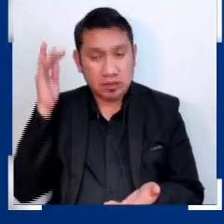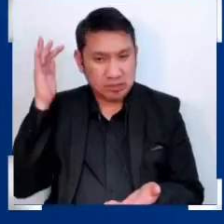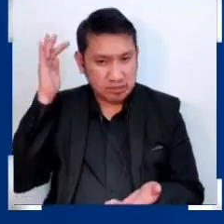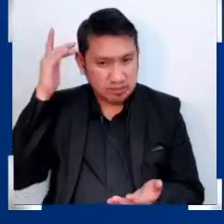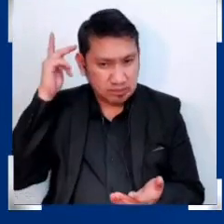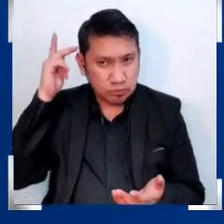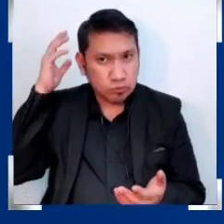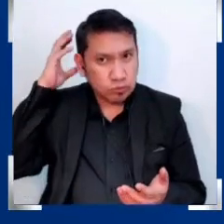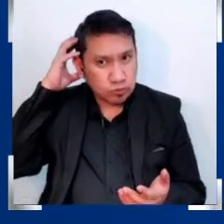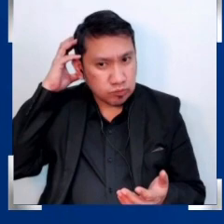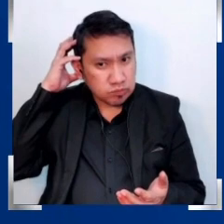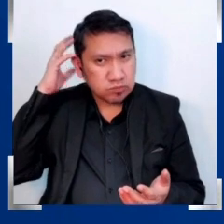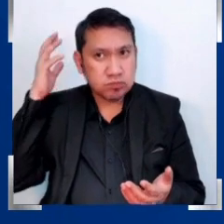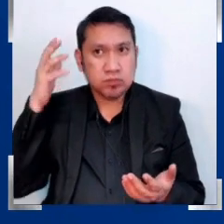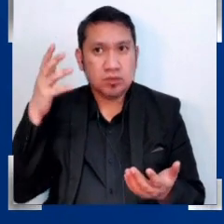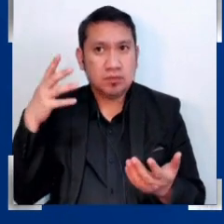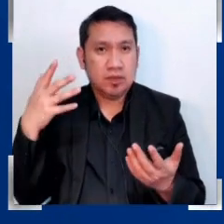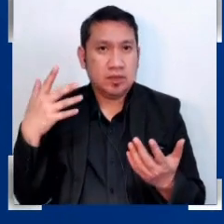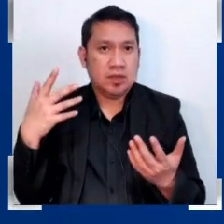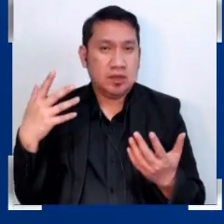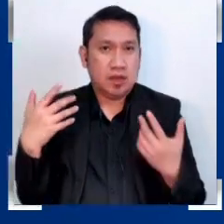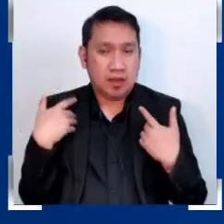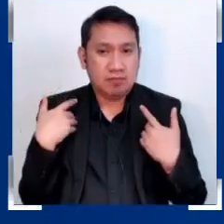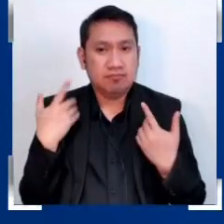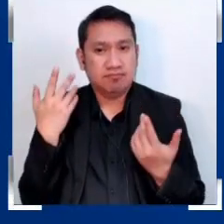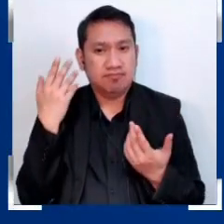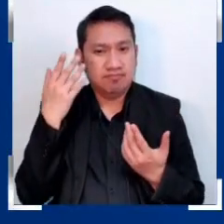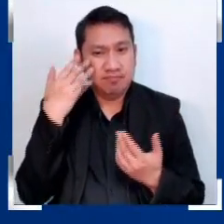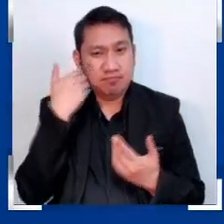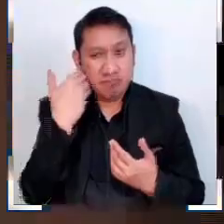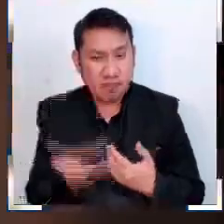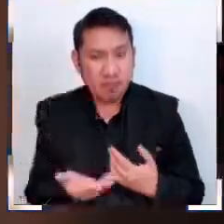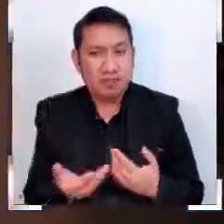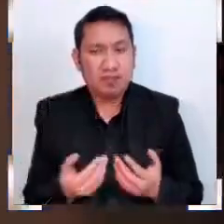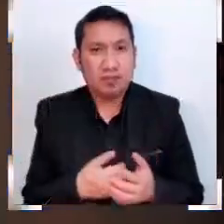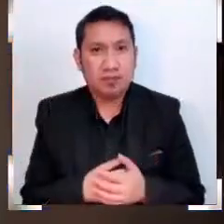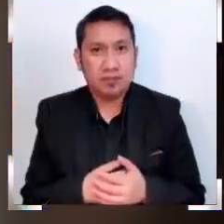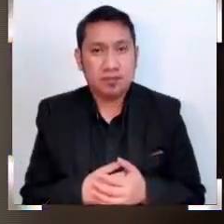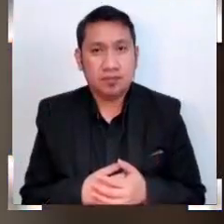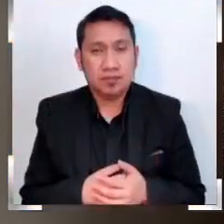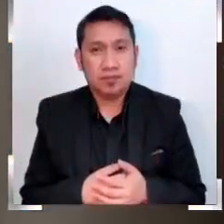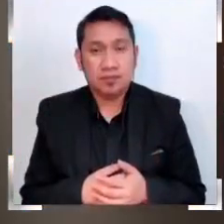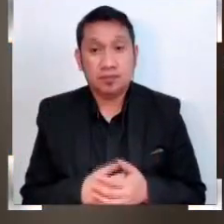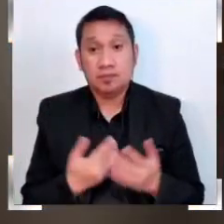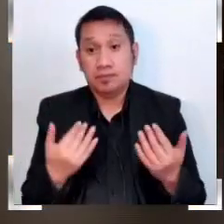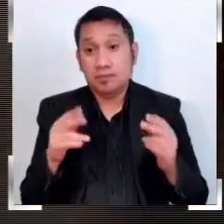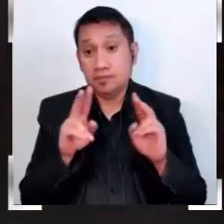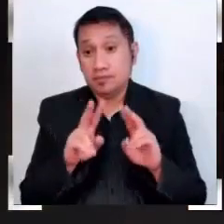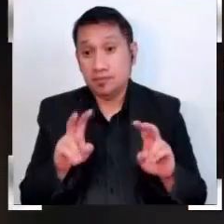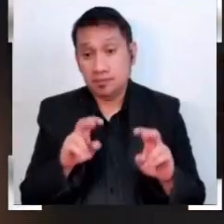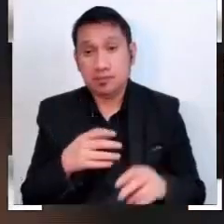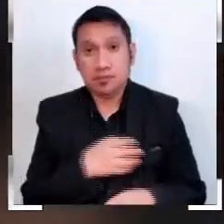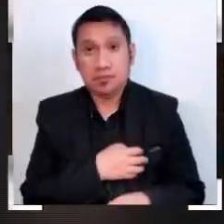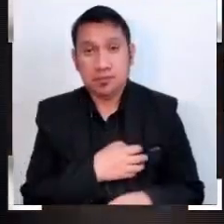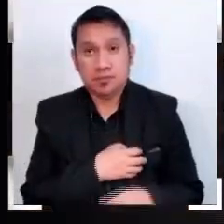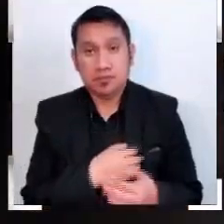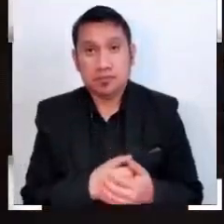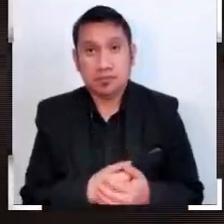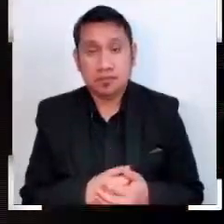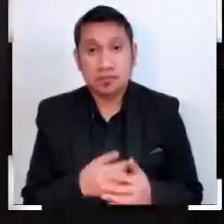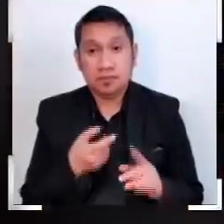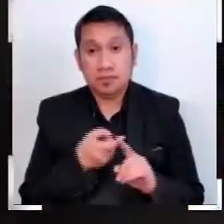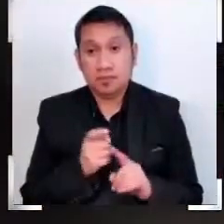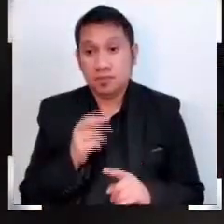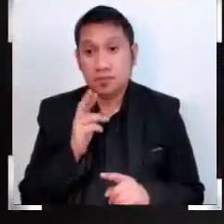injury, which is the cause of his immediate death. Sa investigasyon ng pulisya, galing sa isang resto bar